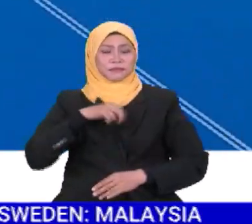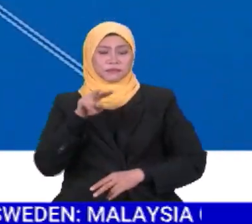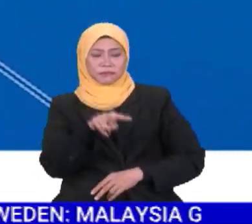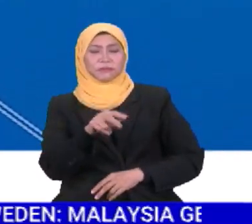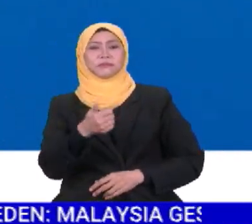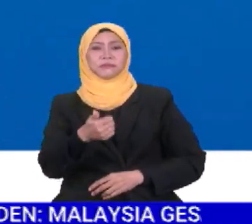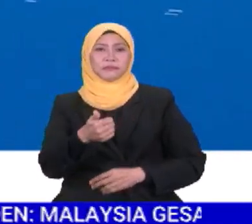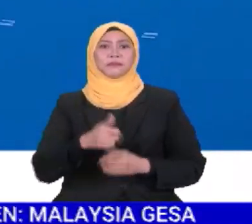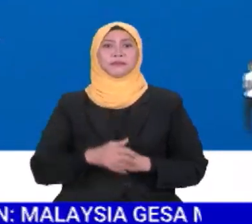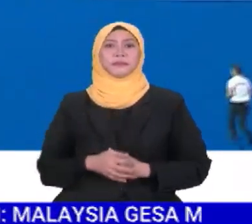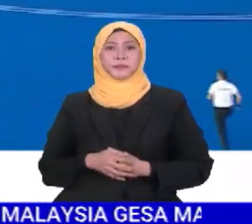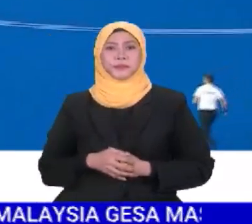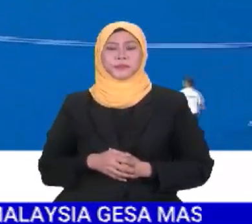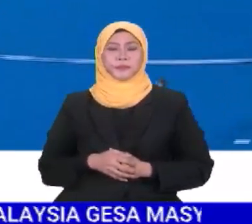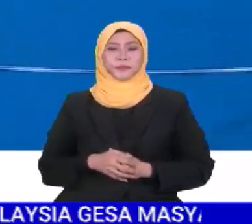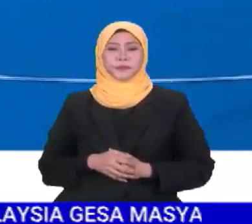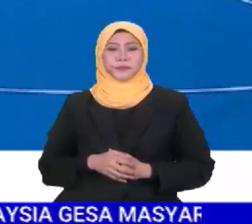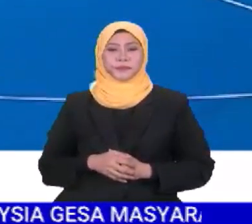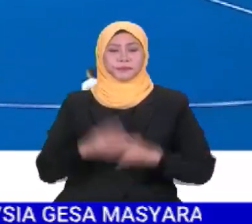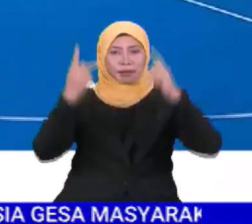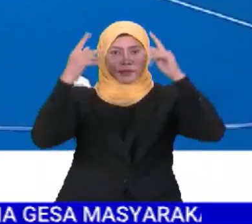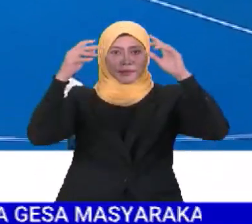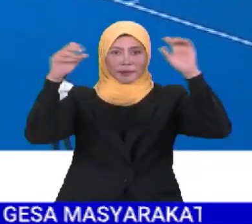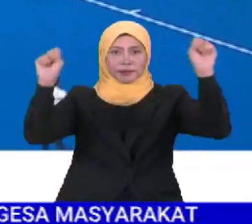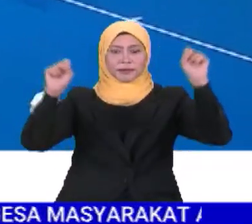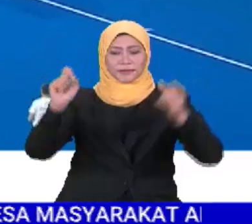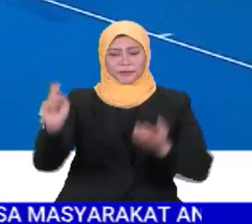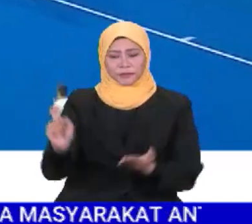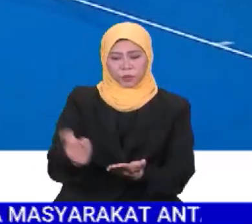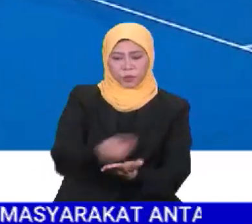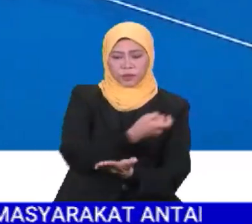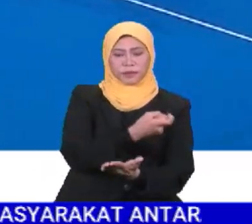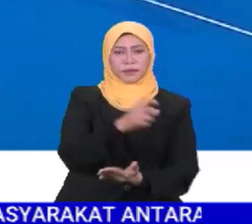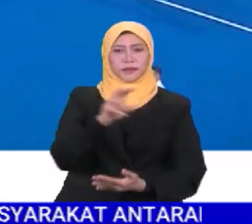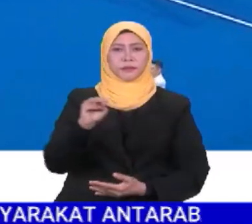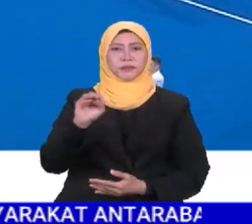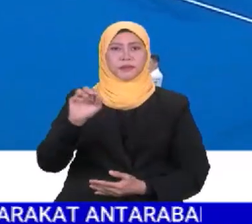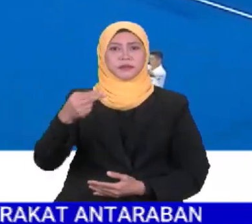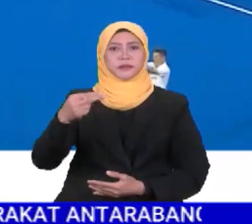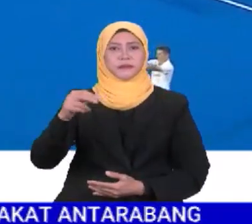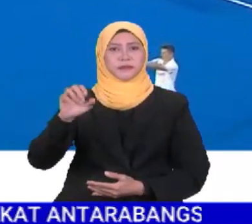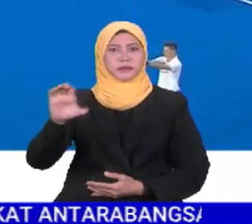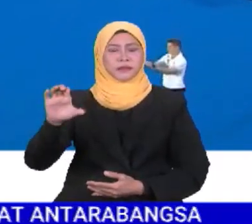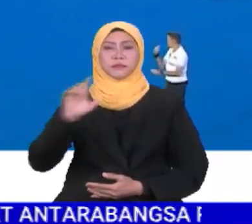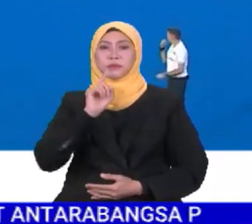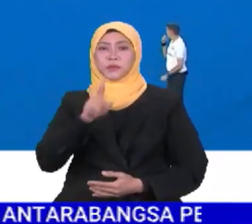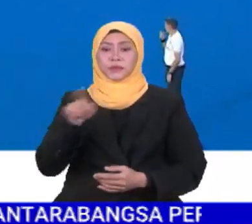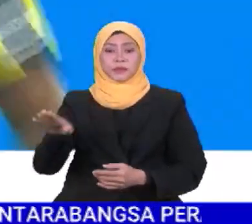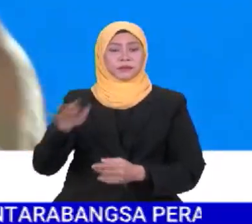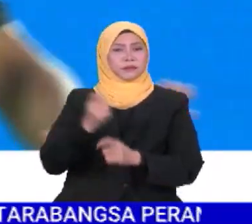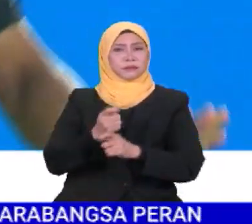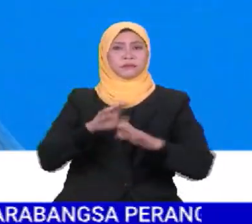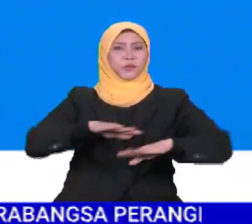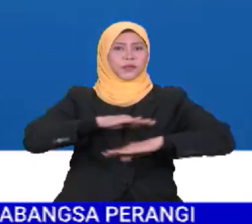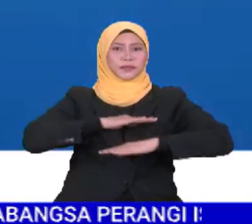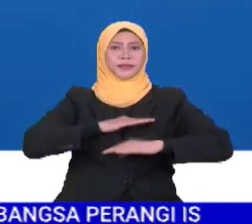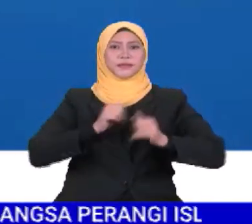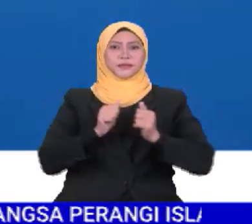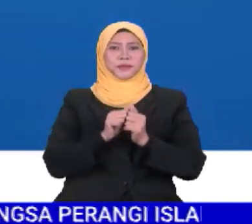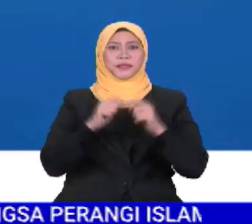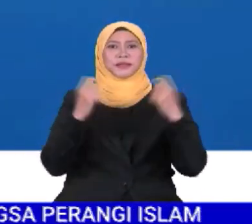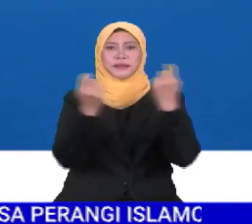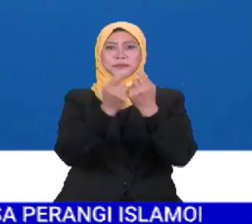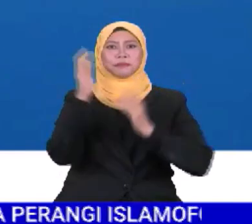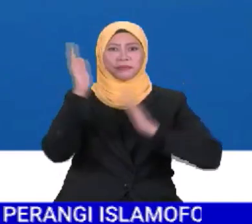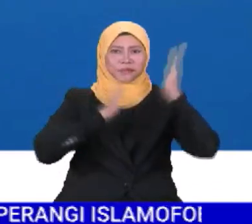mereka sebentar itu presiden konfederasi hoki Malaysia bahan Kamal tetap berpuas hati dengan prestasi